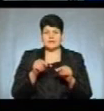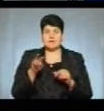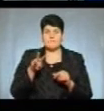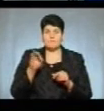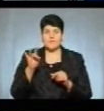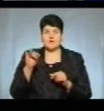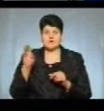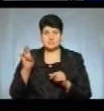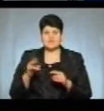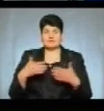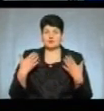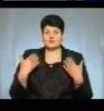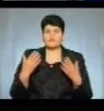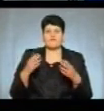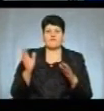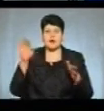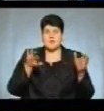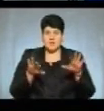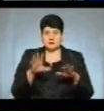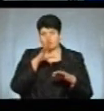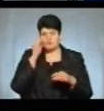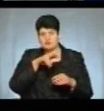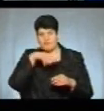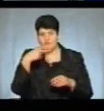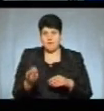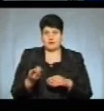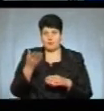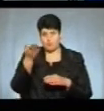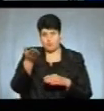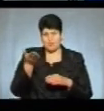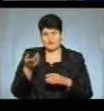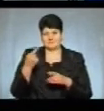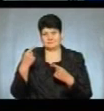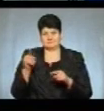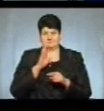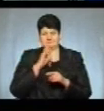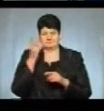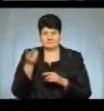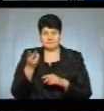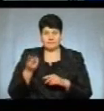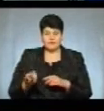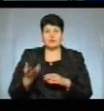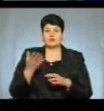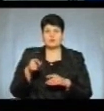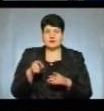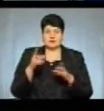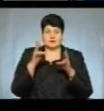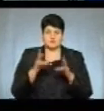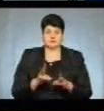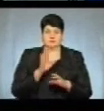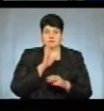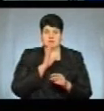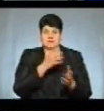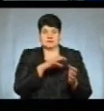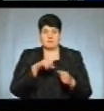на відпочинок у Карпати. Вночі на неї впала верхня полиця, на якій лежала інша жінка. Тоді травмовану госпіталізували в Тернопільську